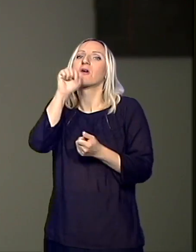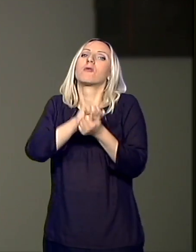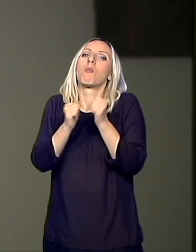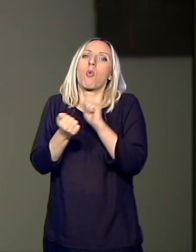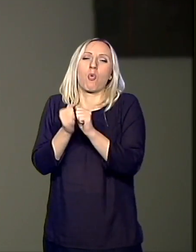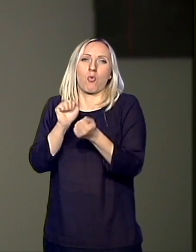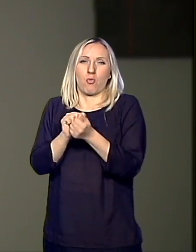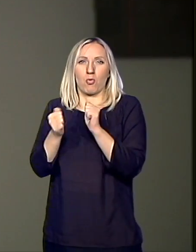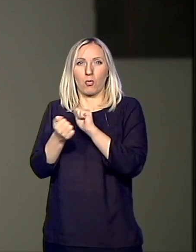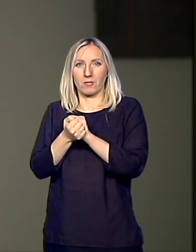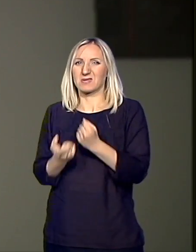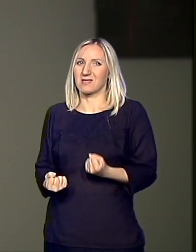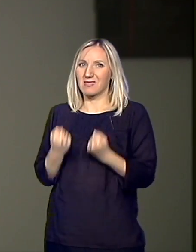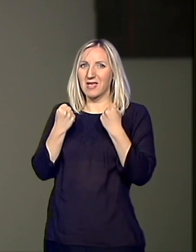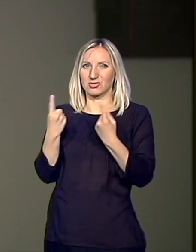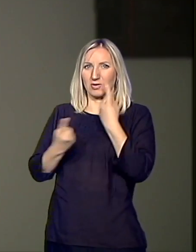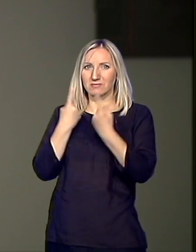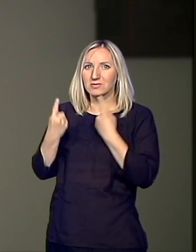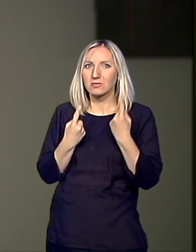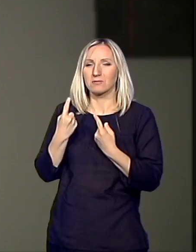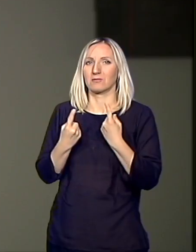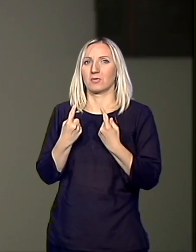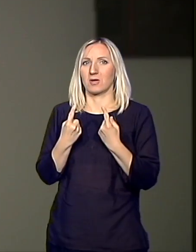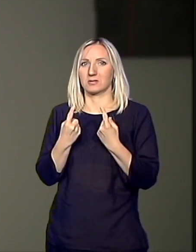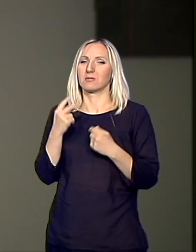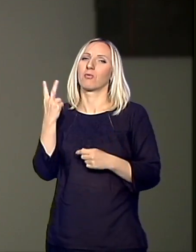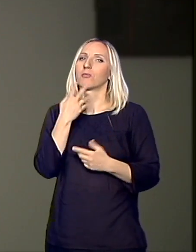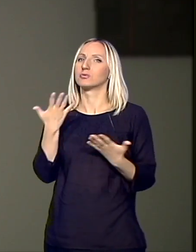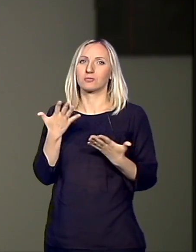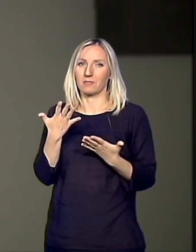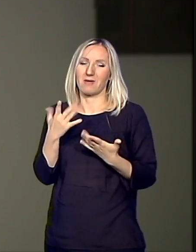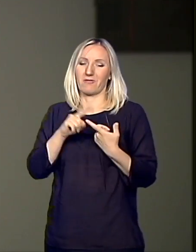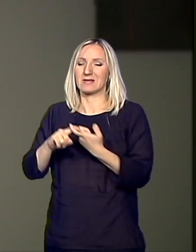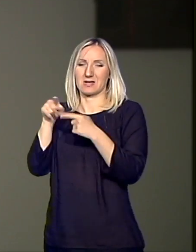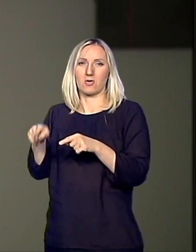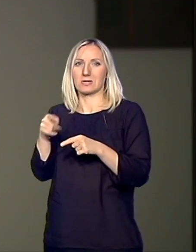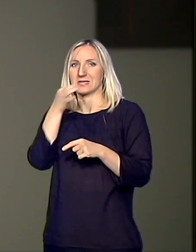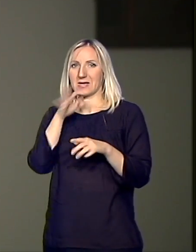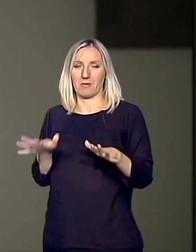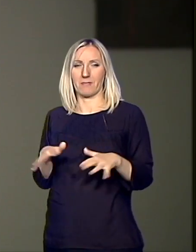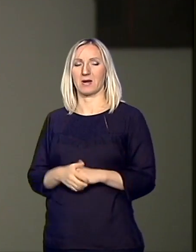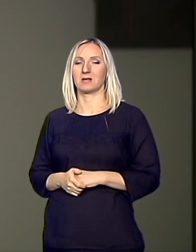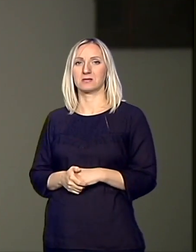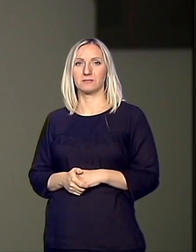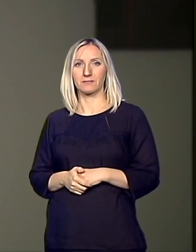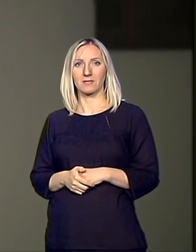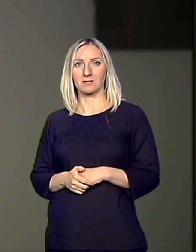sa teškim okolnostima koji naravno podrazumevaju tu vrstu bolesti. Interesantno je